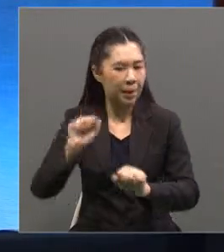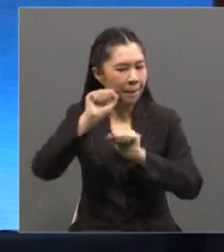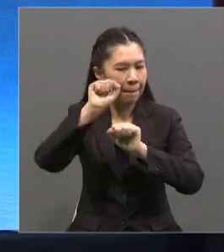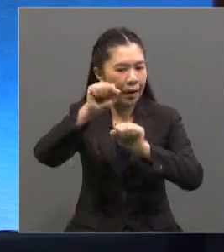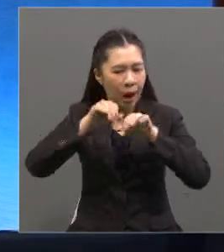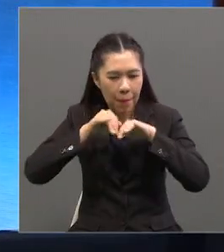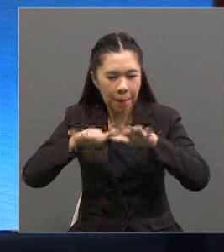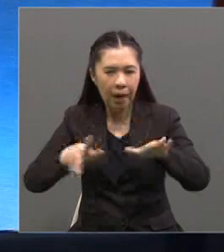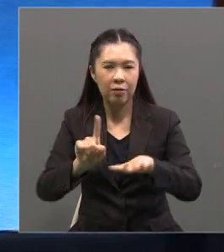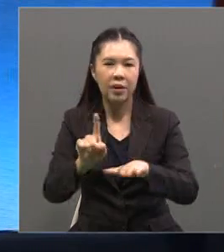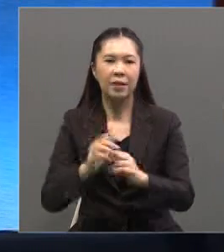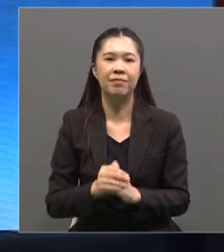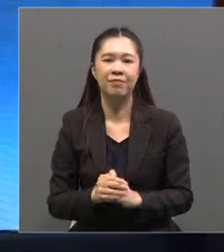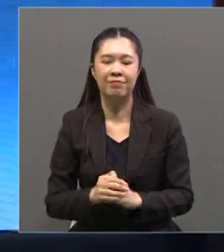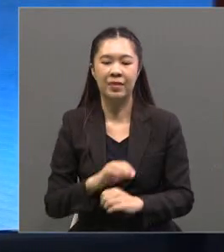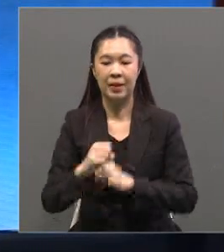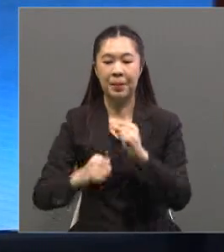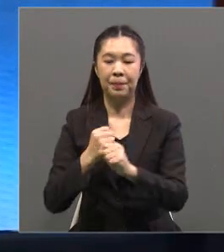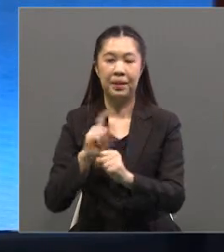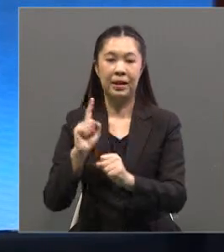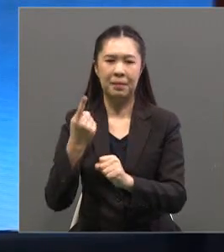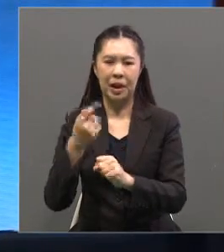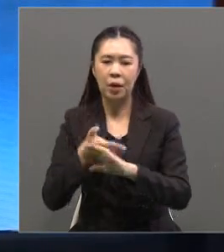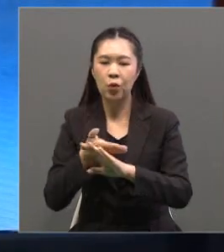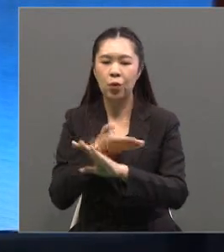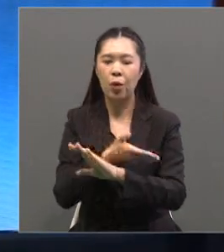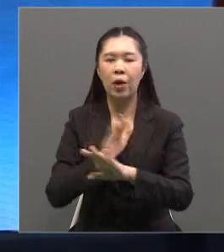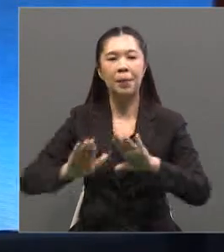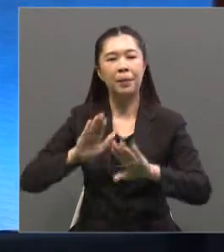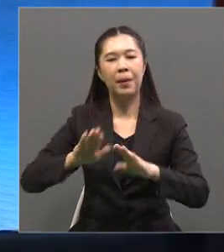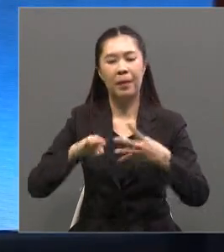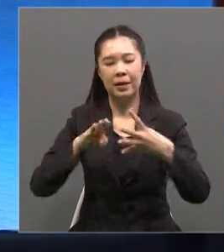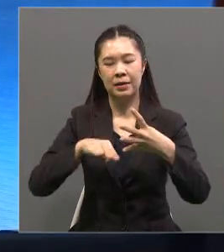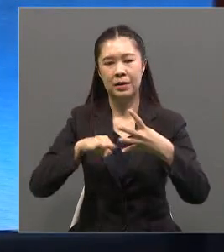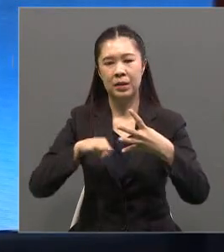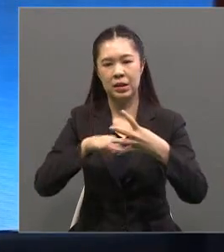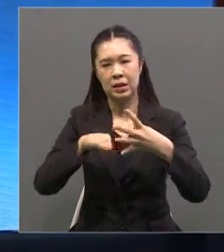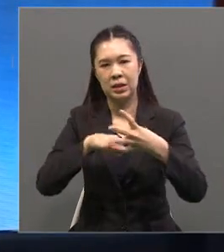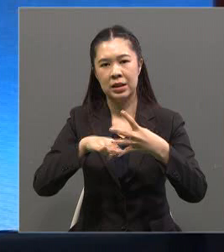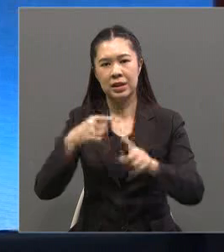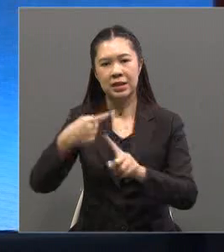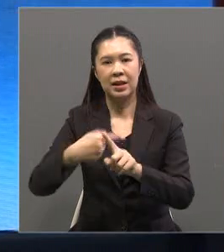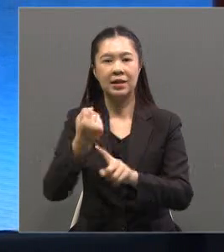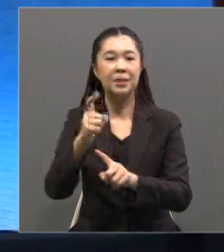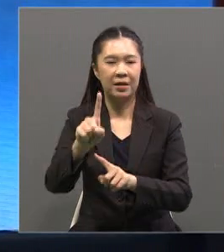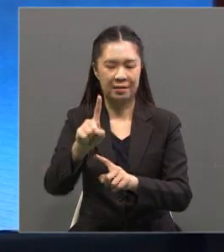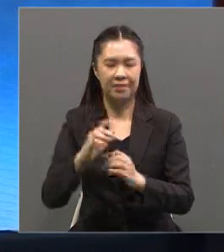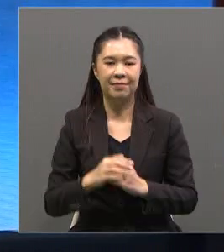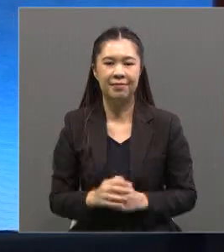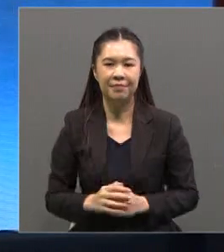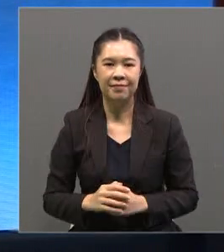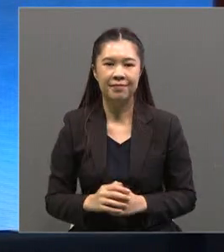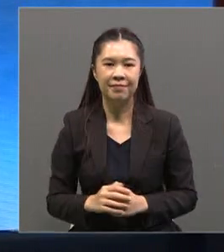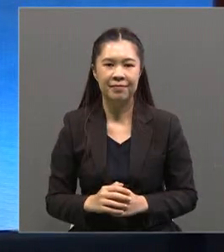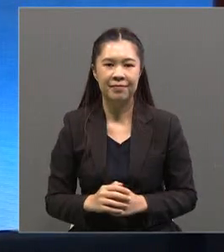ใจ ผมว่าก่อนปีใหม่ครับน่าจะมาเดือนพฤศจิกายนก็น่าจะประกาศได้ว่าเอฟเฟกต์วันที่1เดือนมกราคมเนี่ยจะเป็นเท่าไหร่อะไรยังไง อ๋